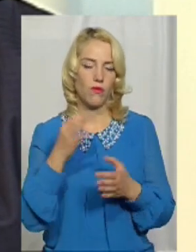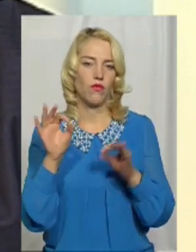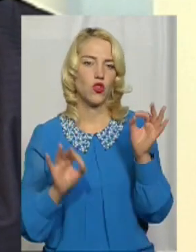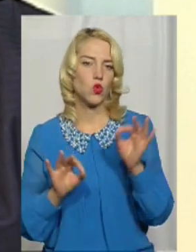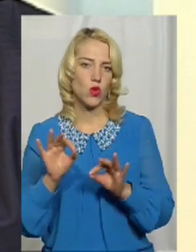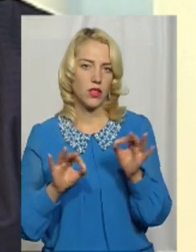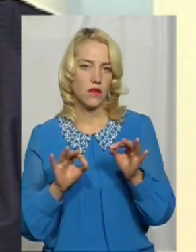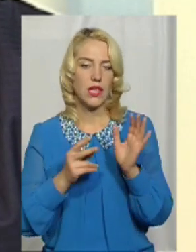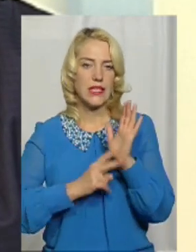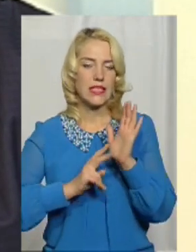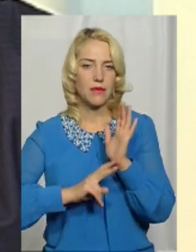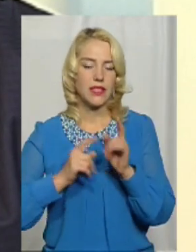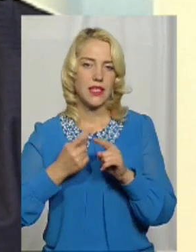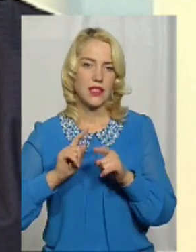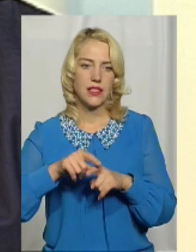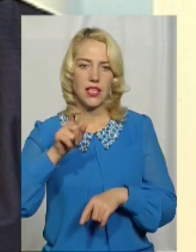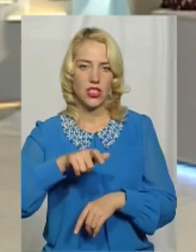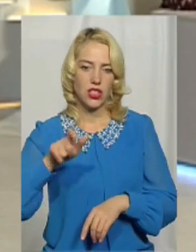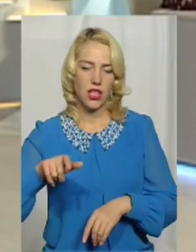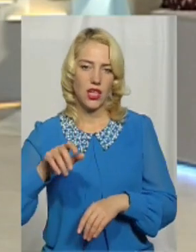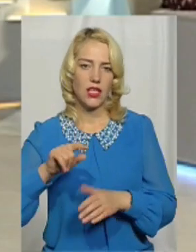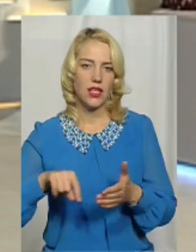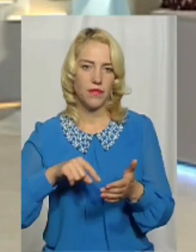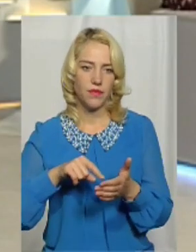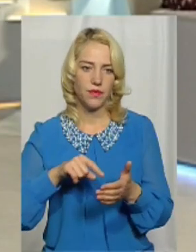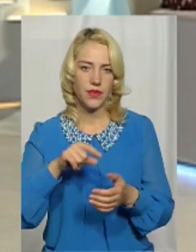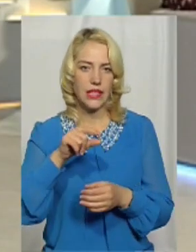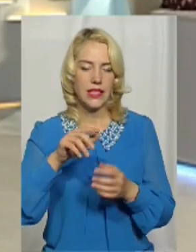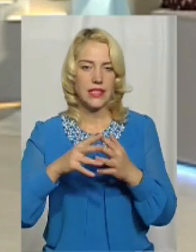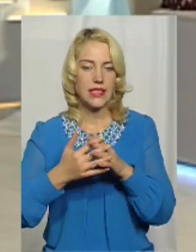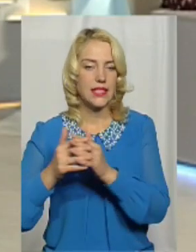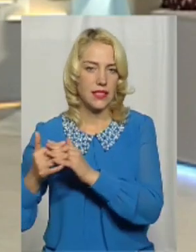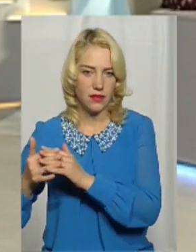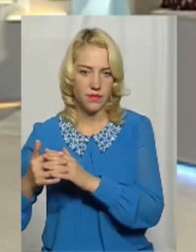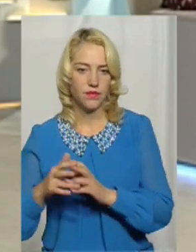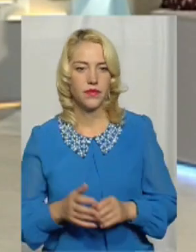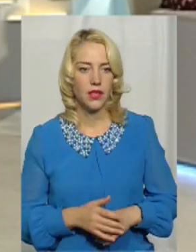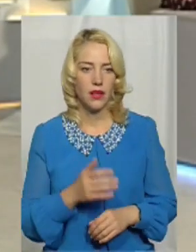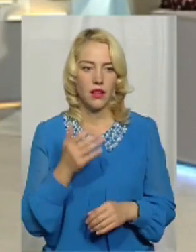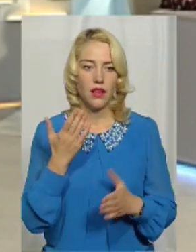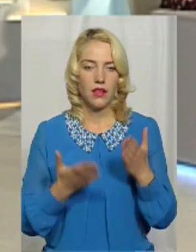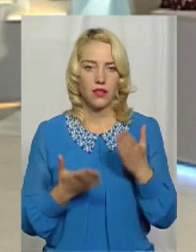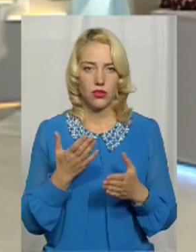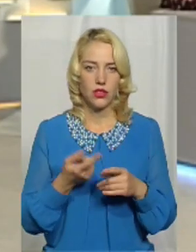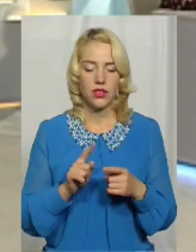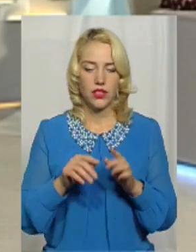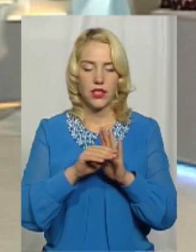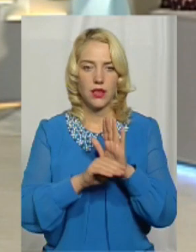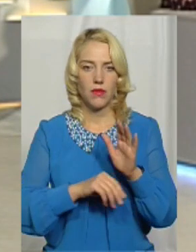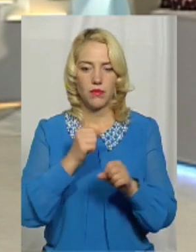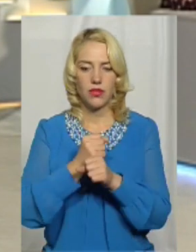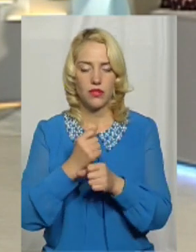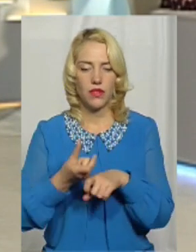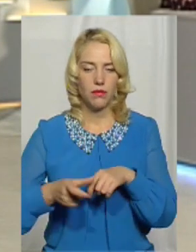відсотків 70 – це жителі сіл. Для того, щоб ця система